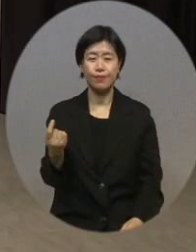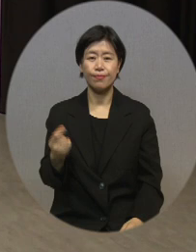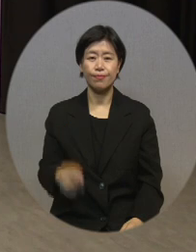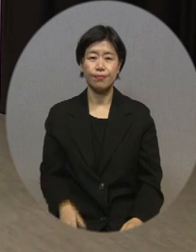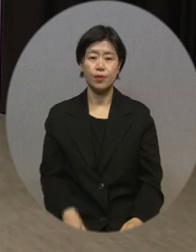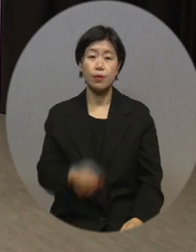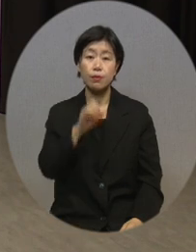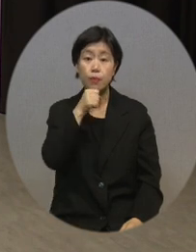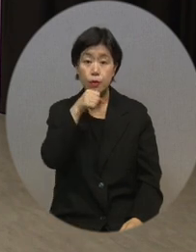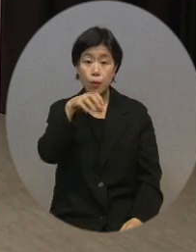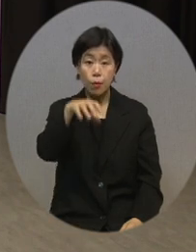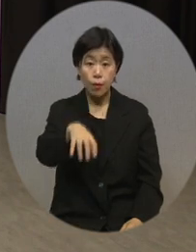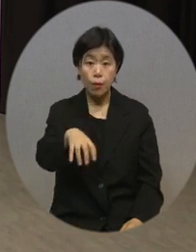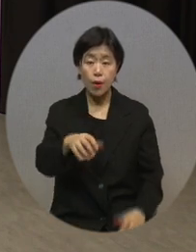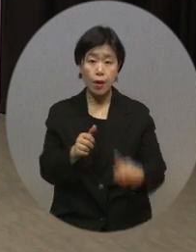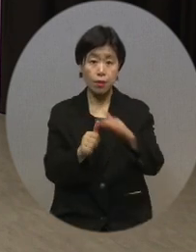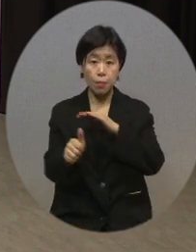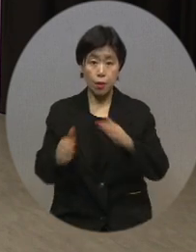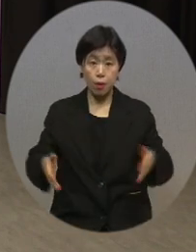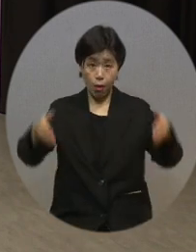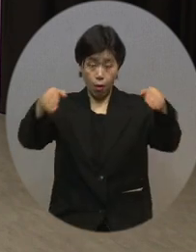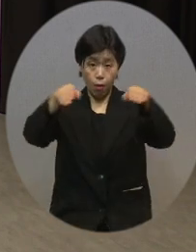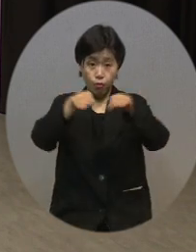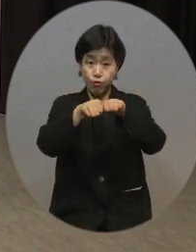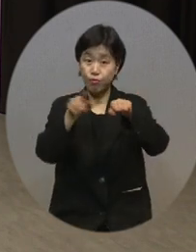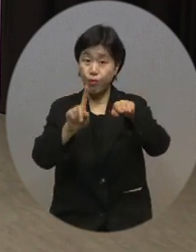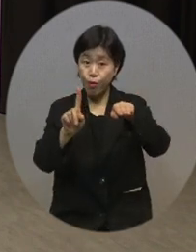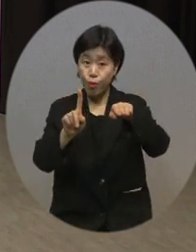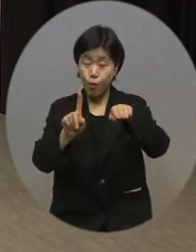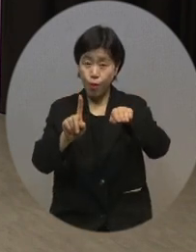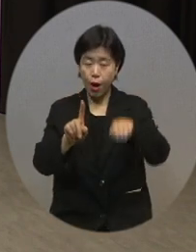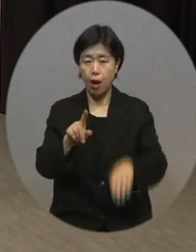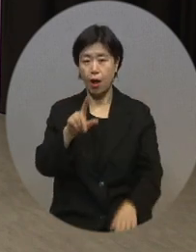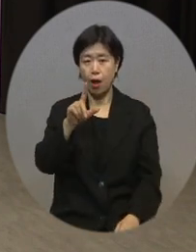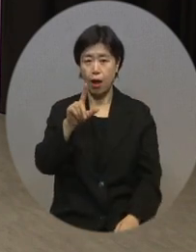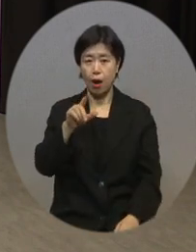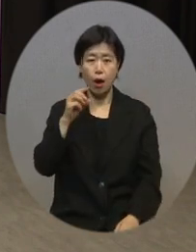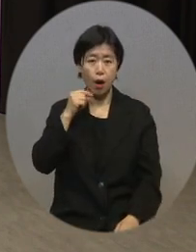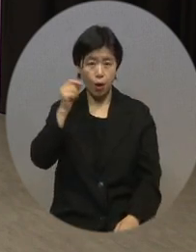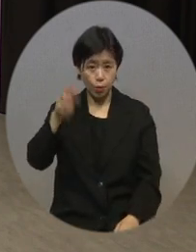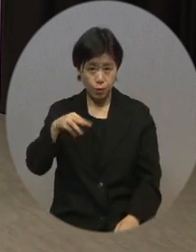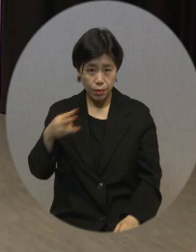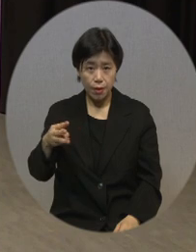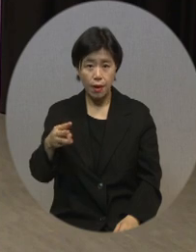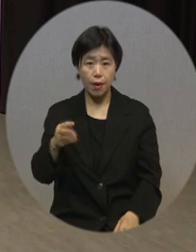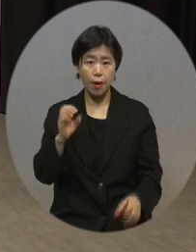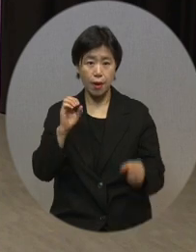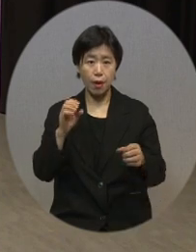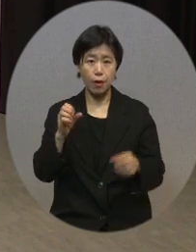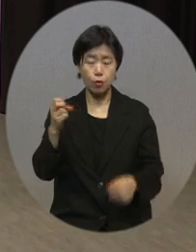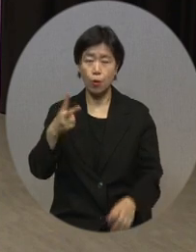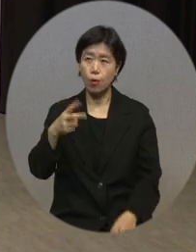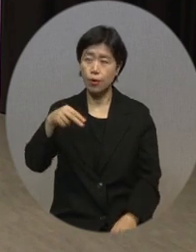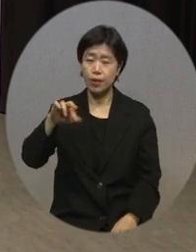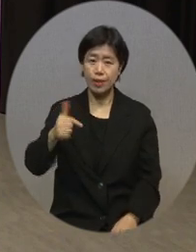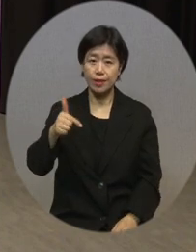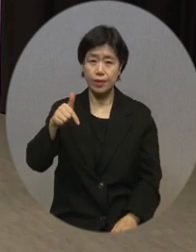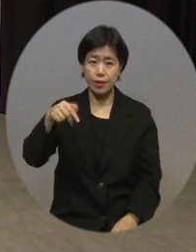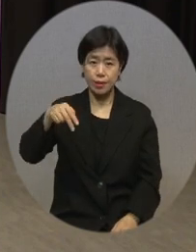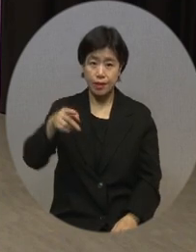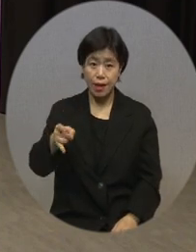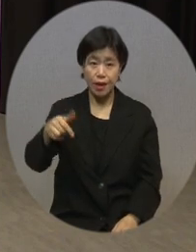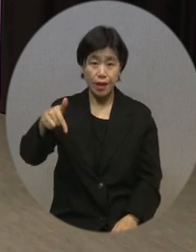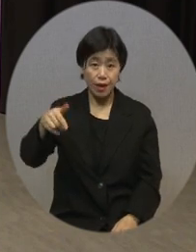이제 명동을 대표하는 이제 건물들이 이제 롯데백화점이 있고 네. 신세계백화점이 있고 그렇지.